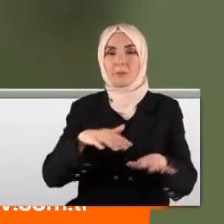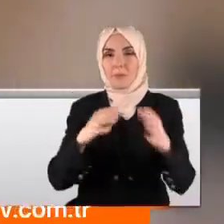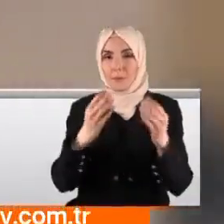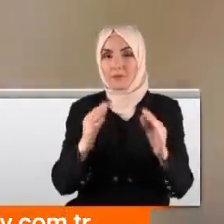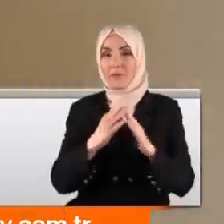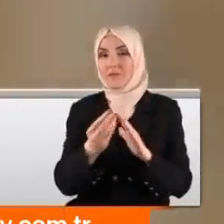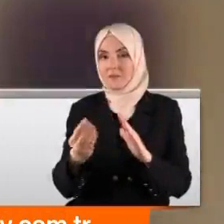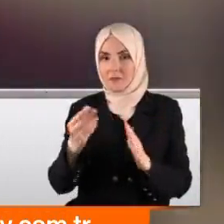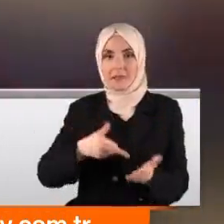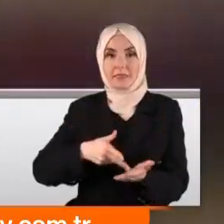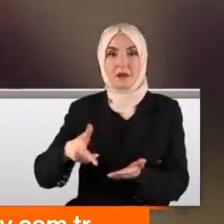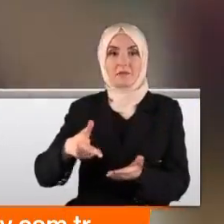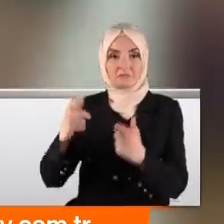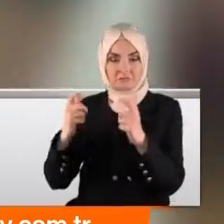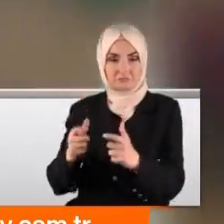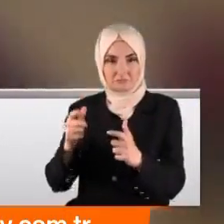kaldı.